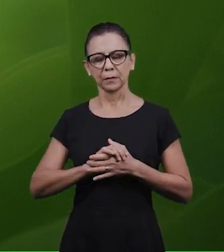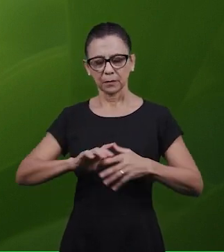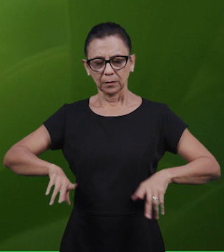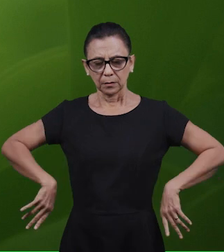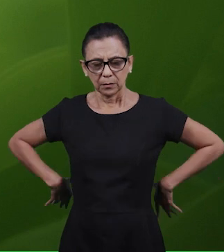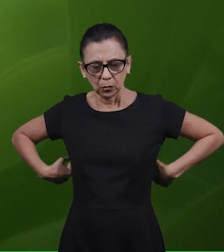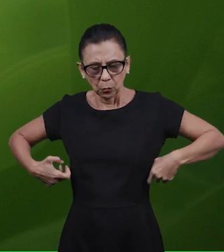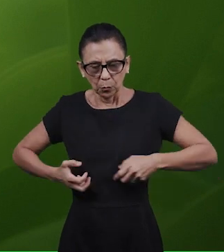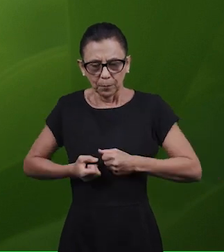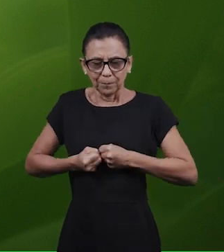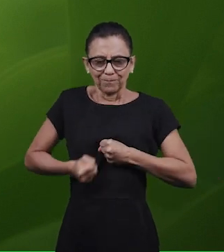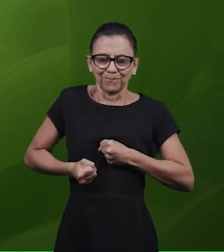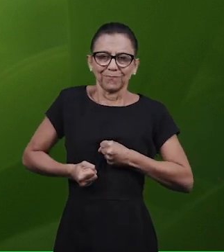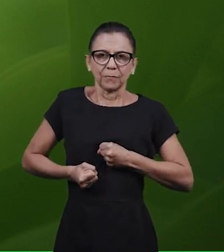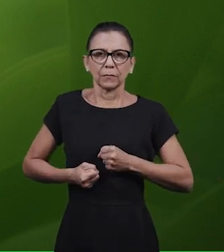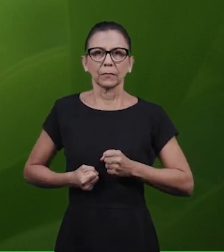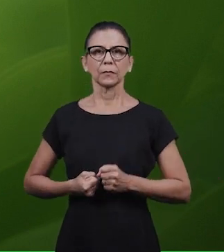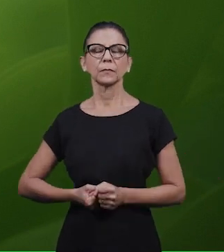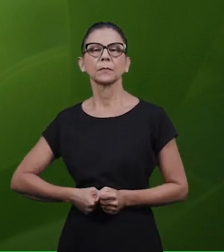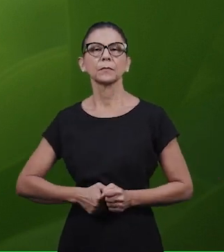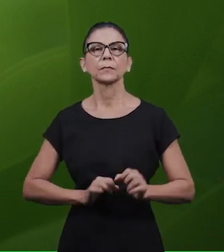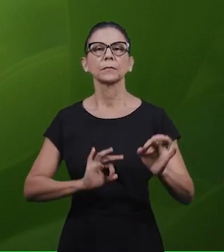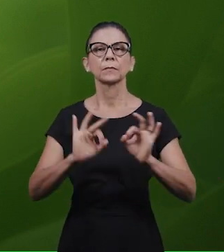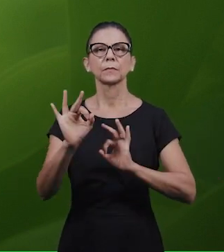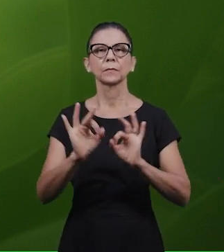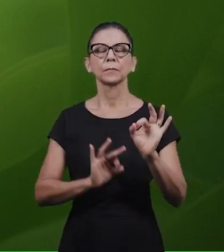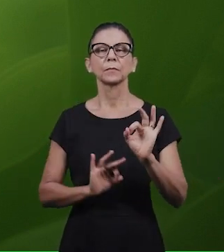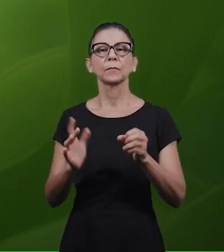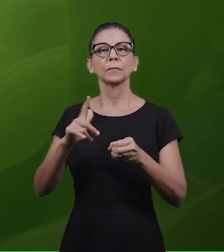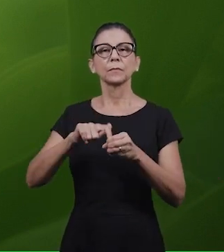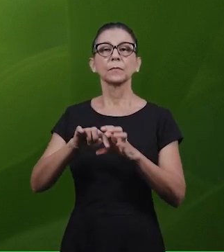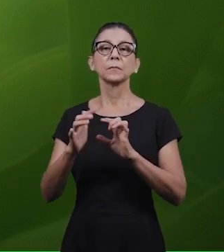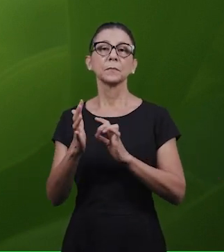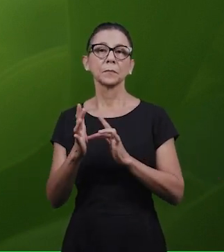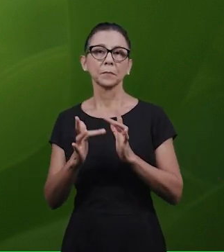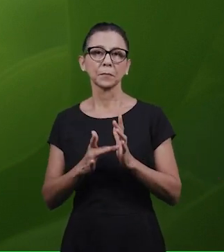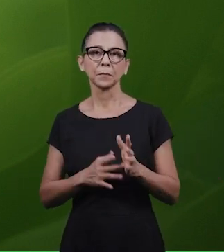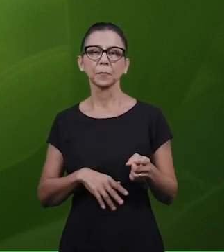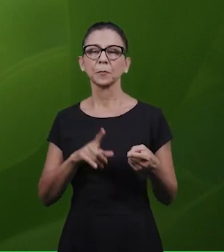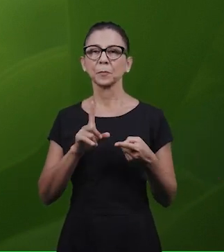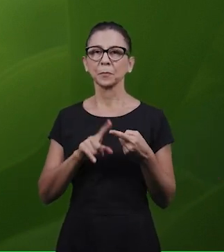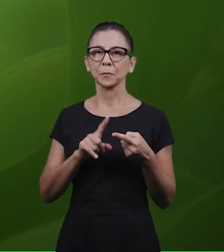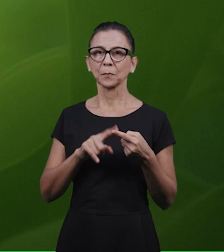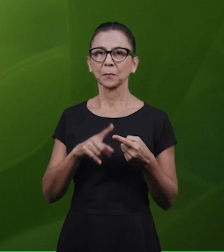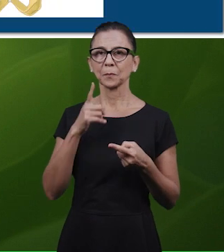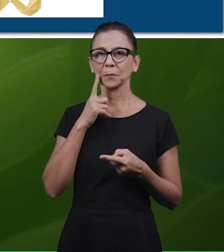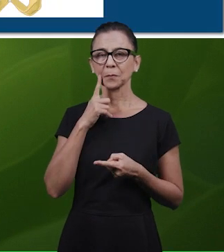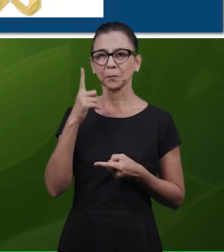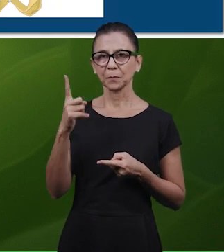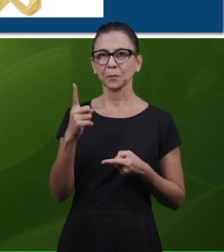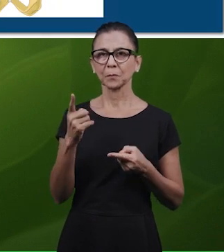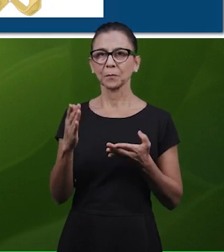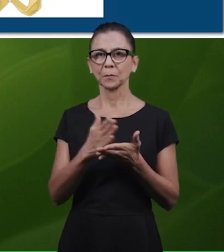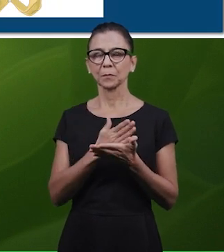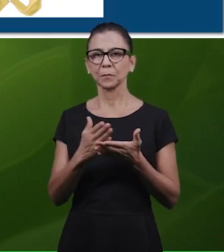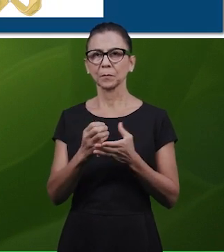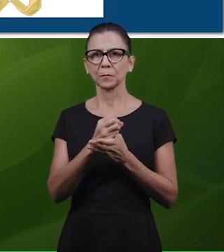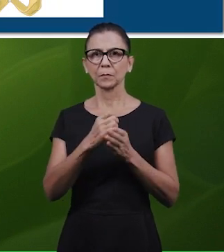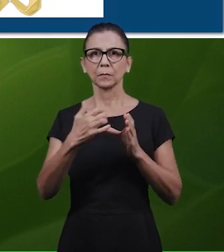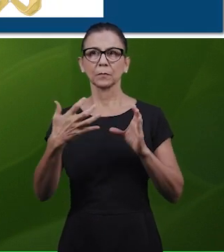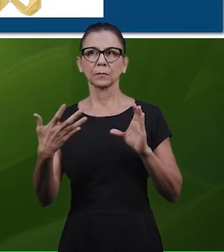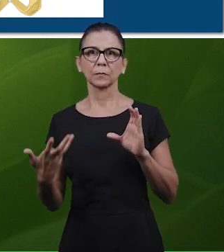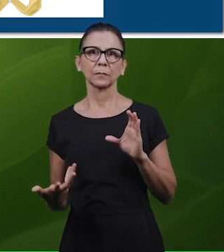de cendre les reins comme en préparation pour le Seigneur Jésus. Dans la première figure, nous